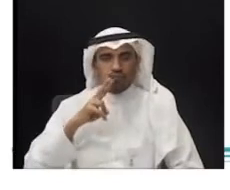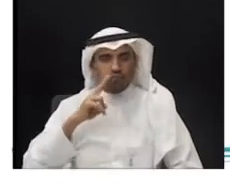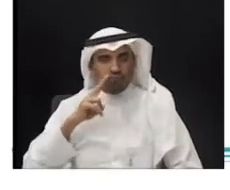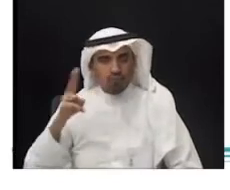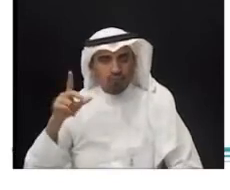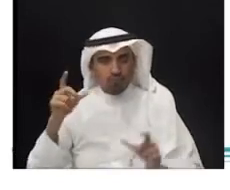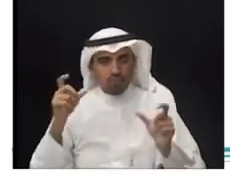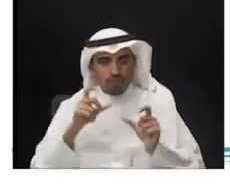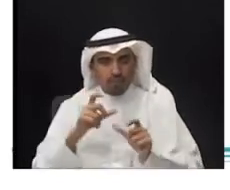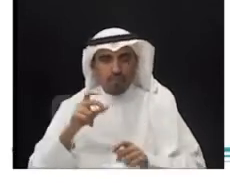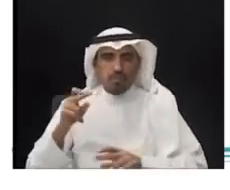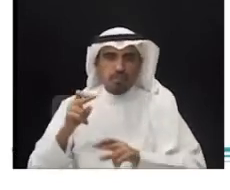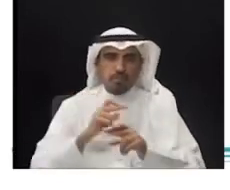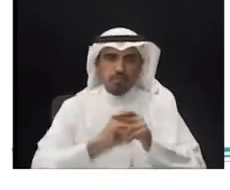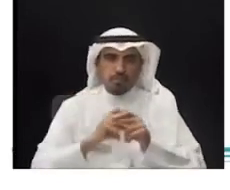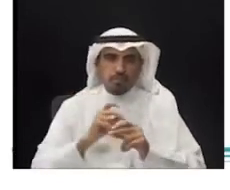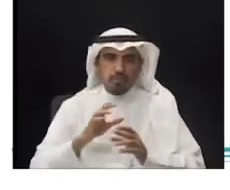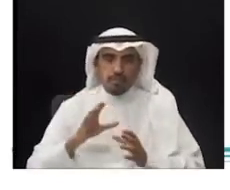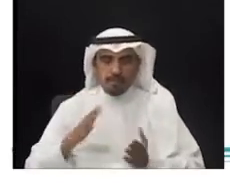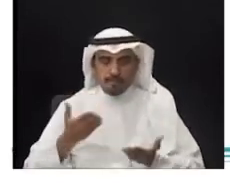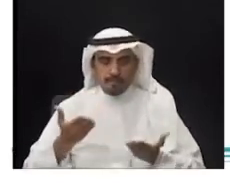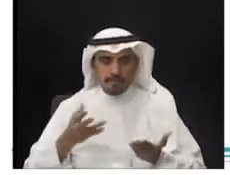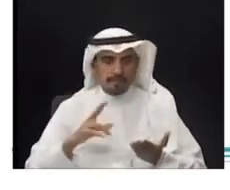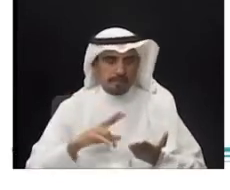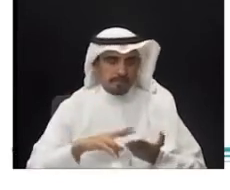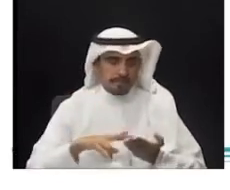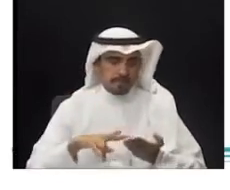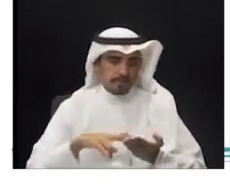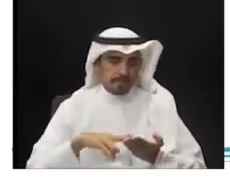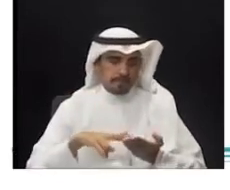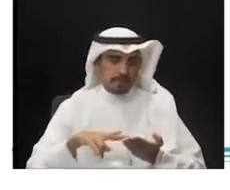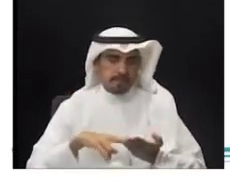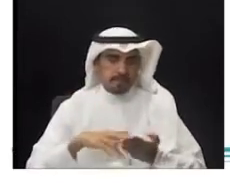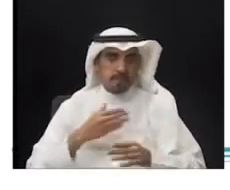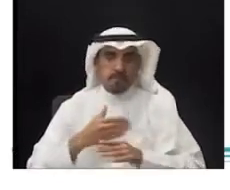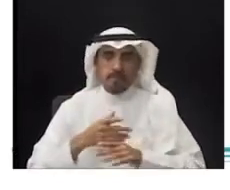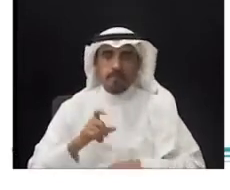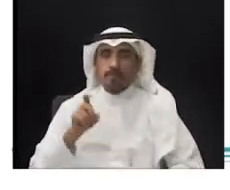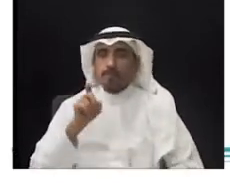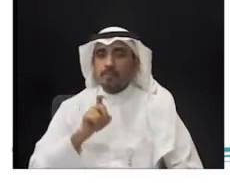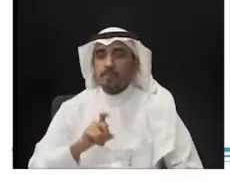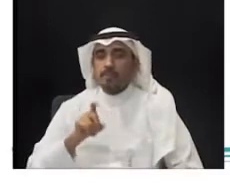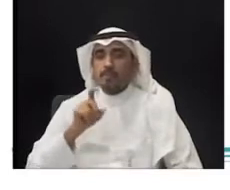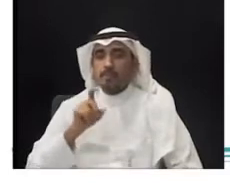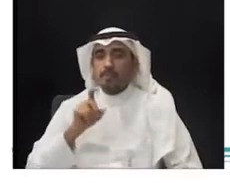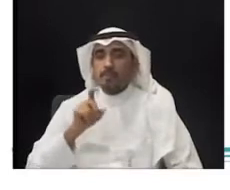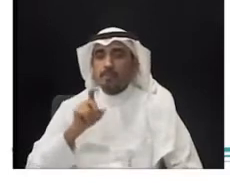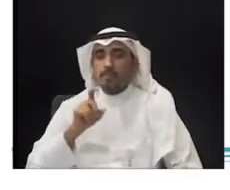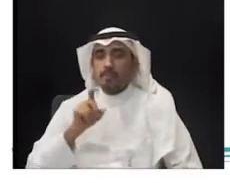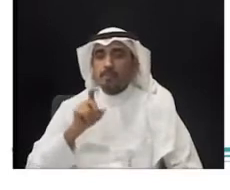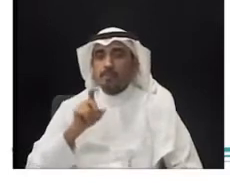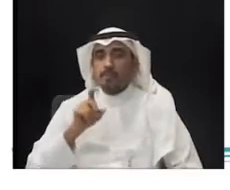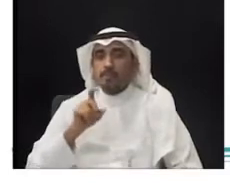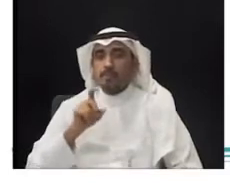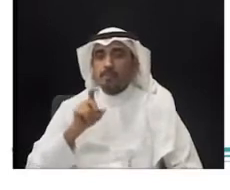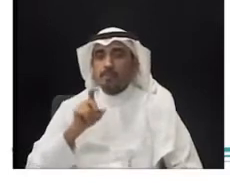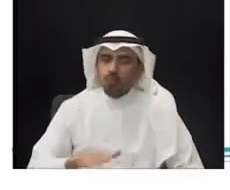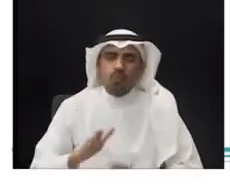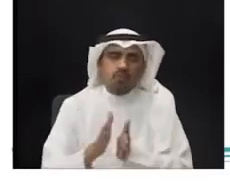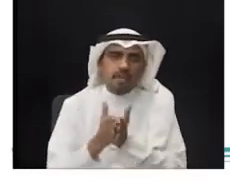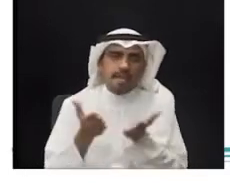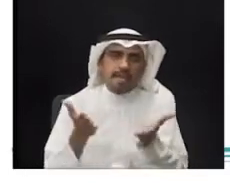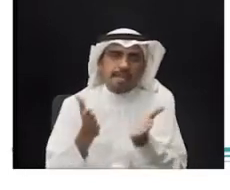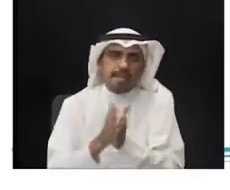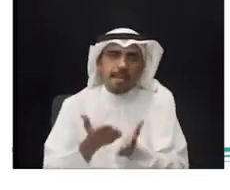أريدكم أن تعودوا للنص دائما وتضعوا الكتاب بين يديكم، لأن الأسئلة جميعها